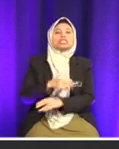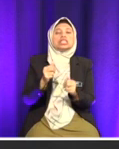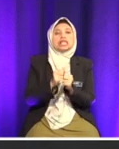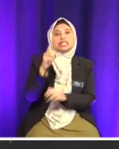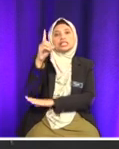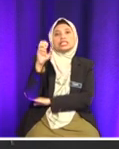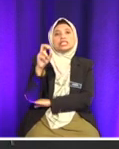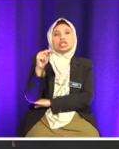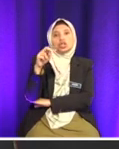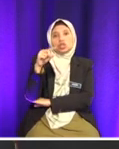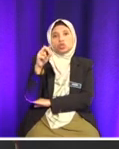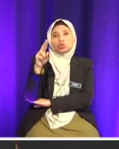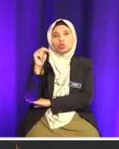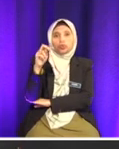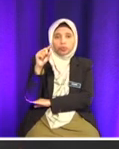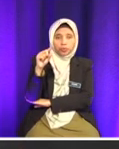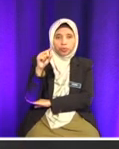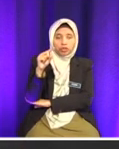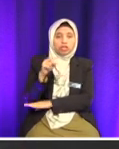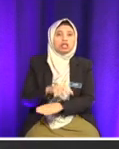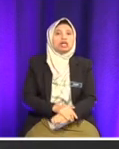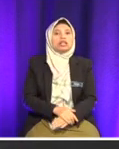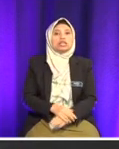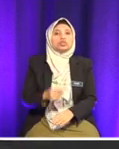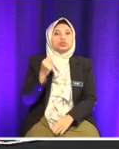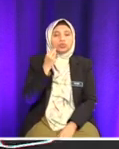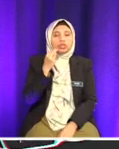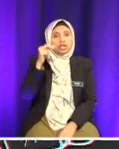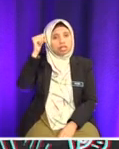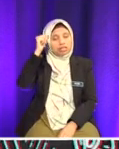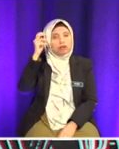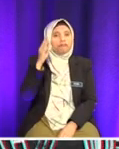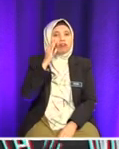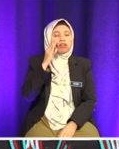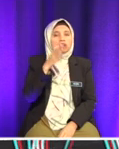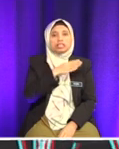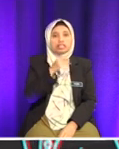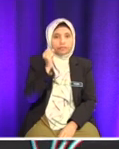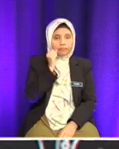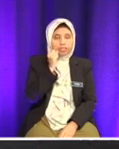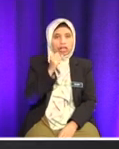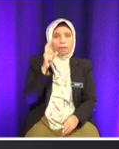dan juga para penis apa nih Nurin Adam dan juga syafaat